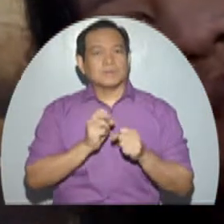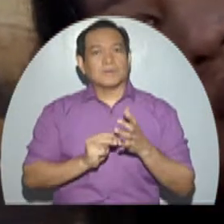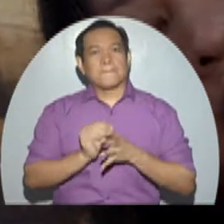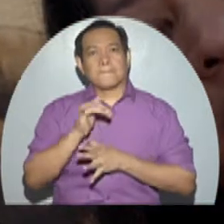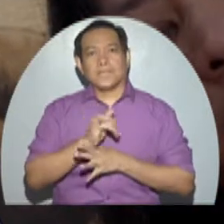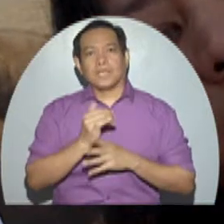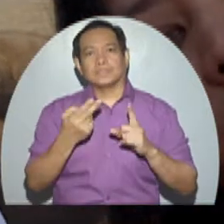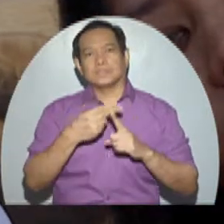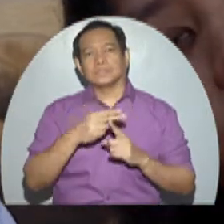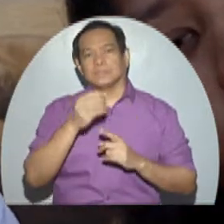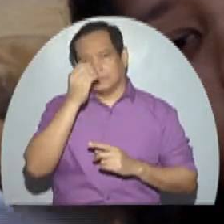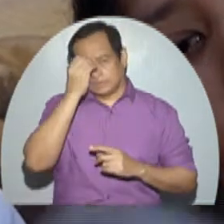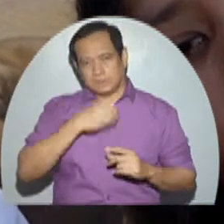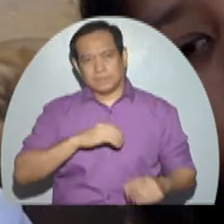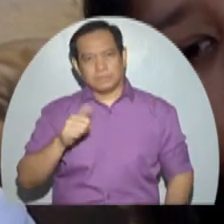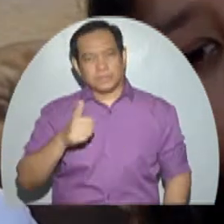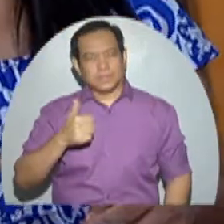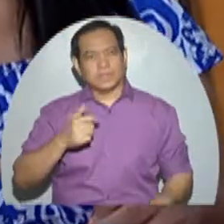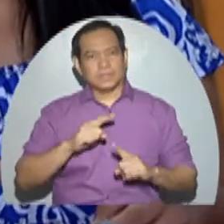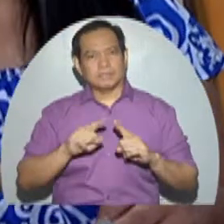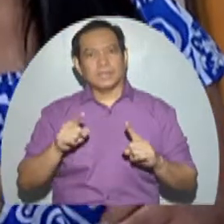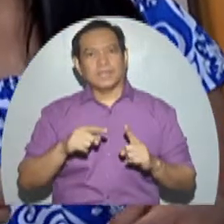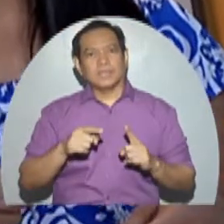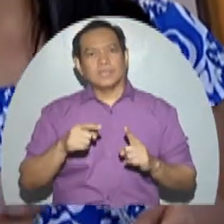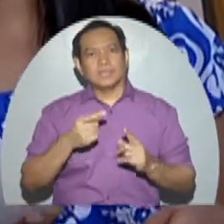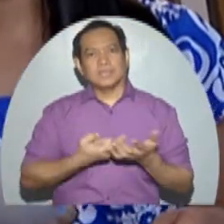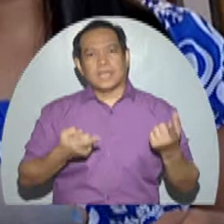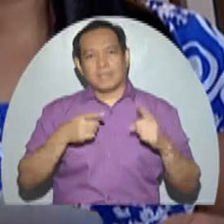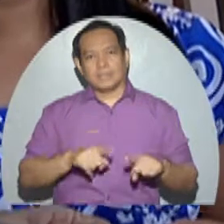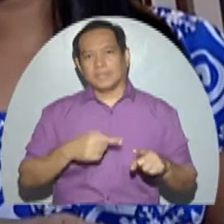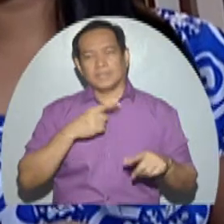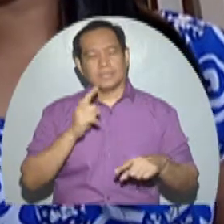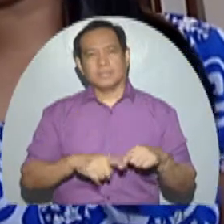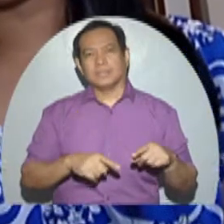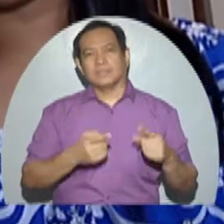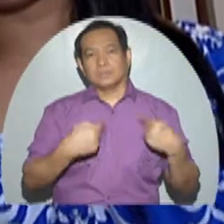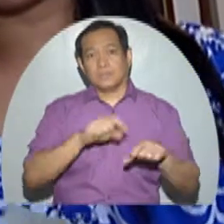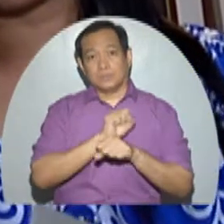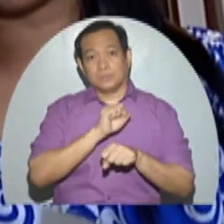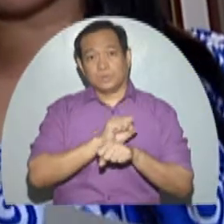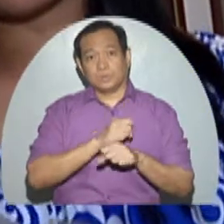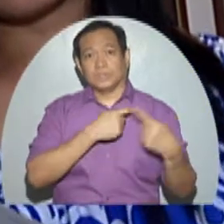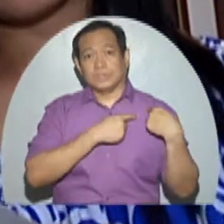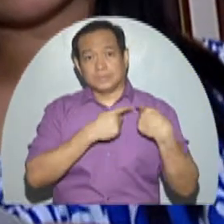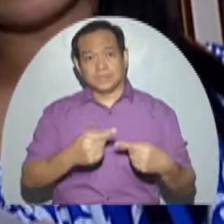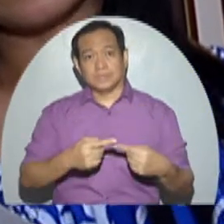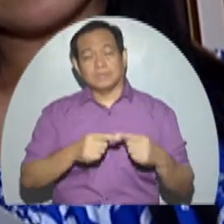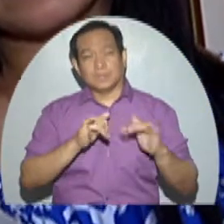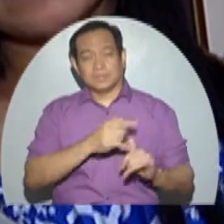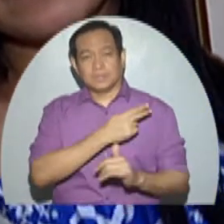hanggang nung October 10, yun po. Kaso ang nangyari, hindi ako nakakapasok mula nung na-hospital siya, na-operahan